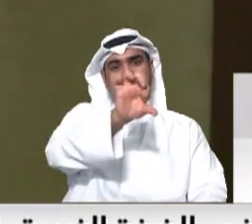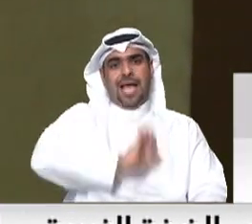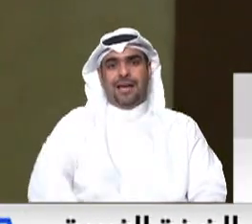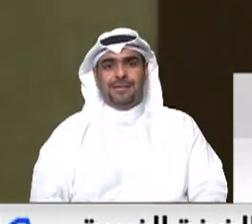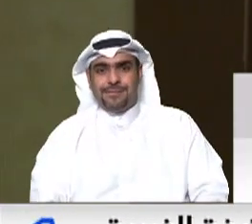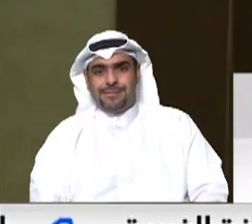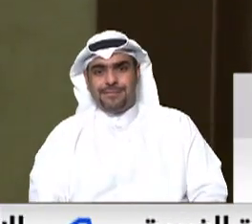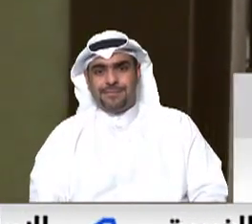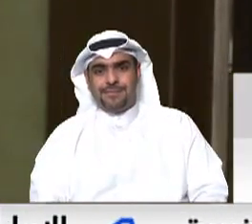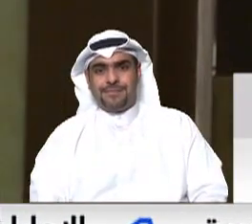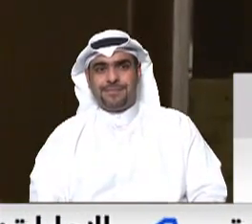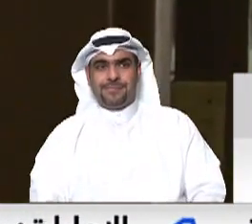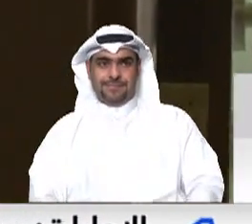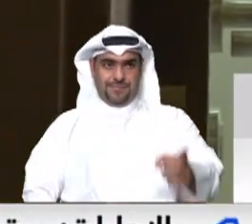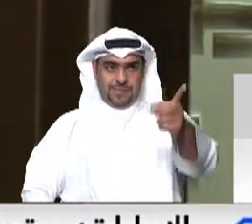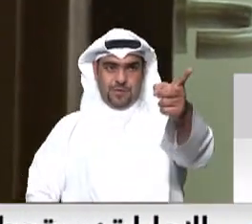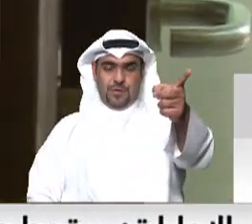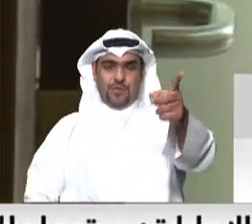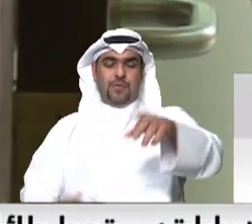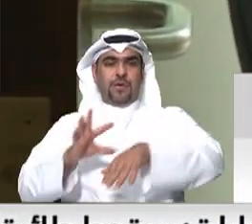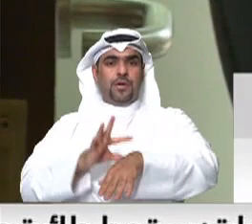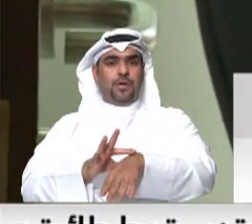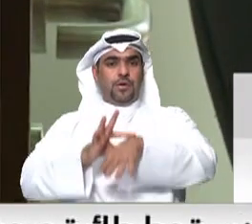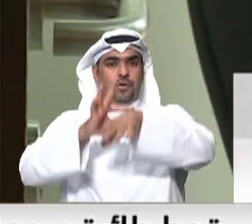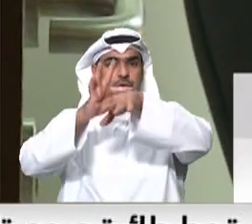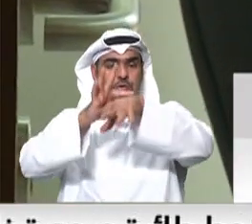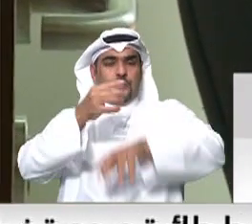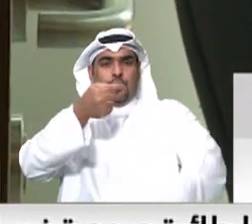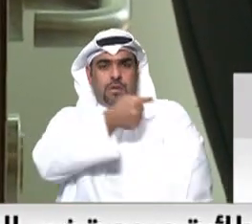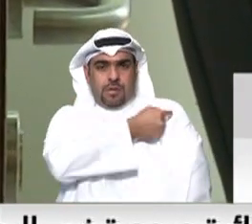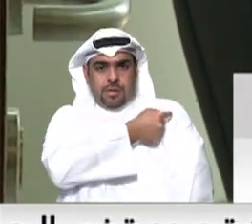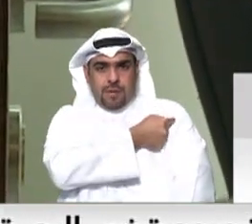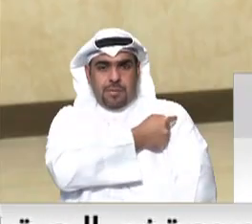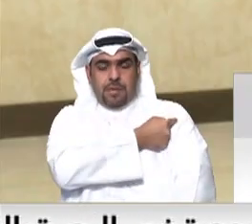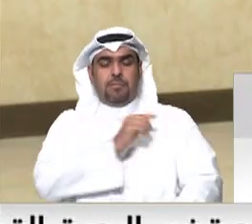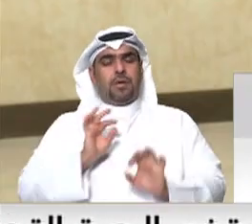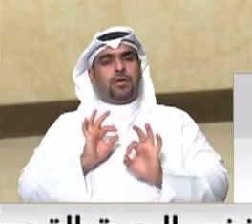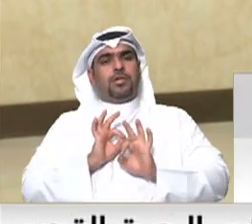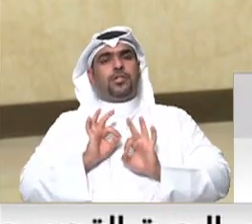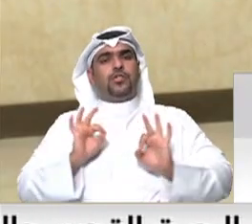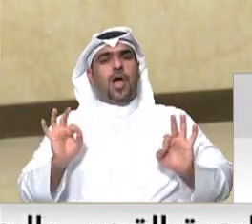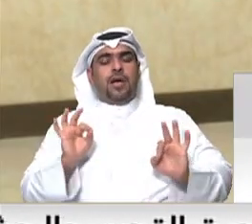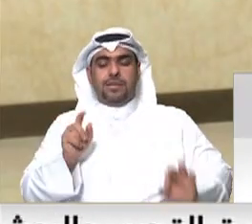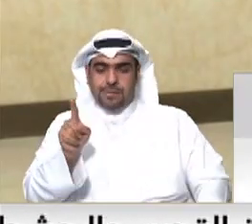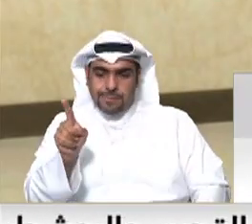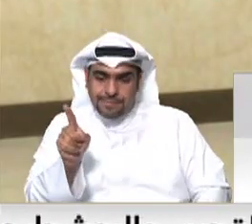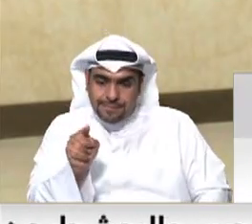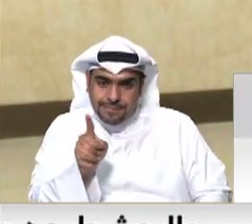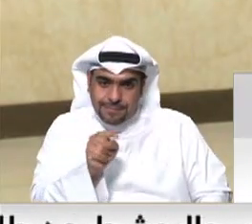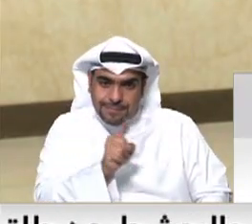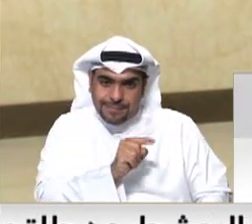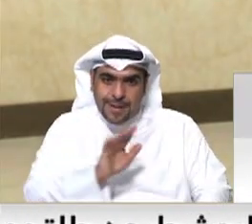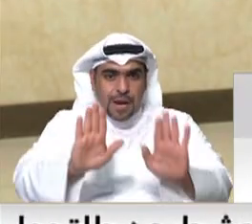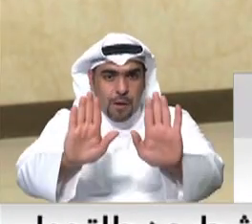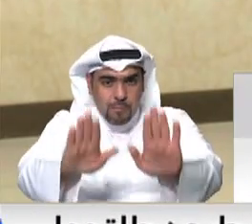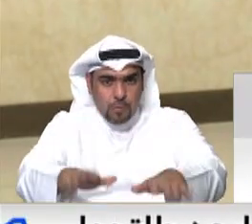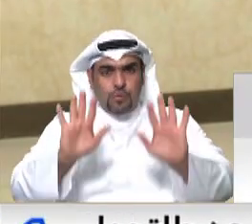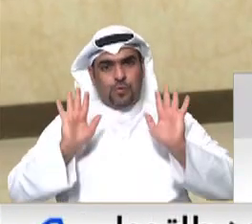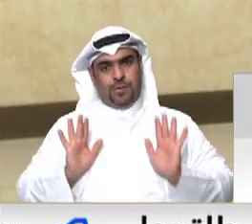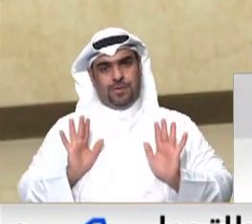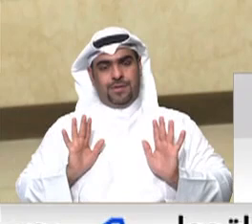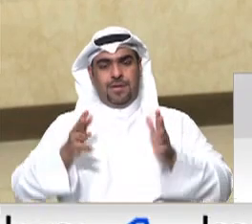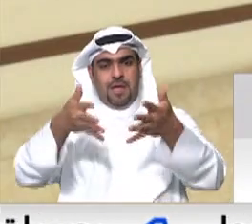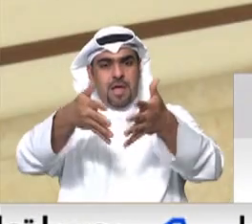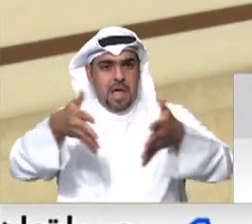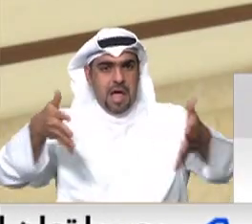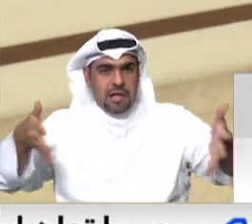في موقعه لتقديم خدمات لوجستية وطبية وفق أحدث البروتوكولات العلمية المتبعة،